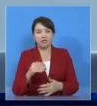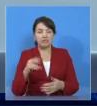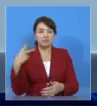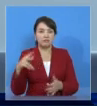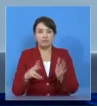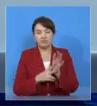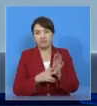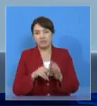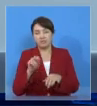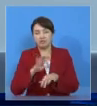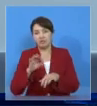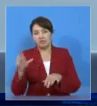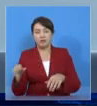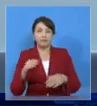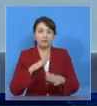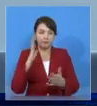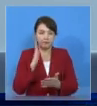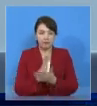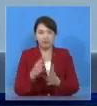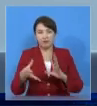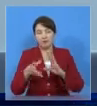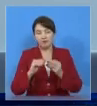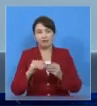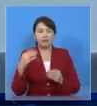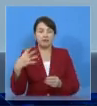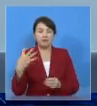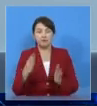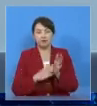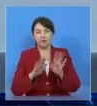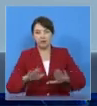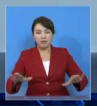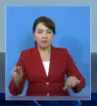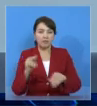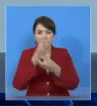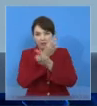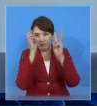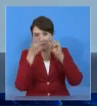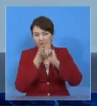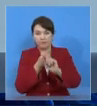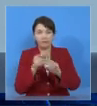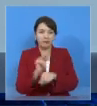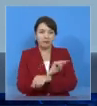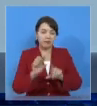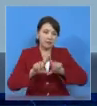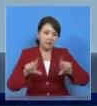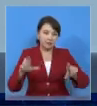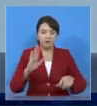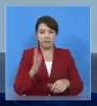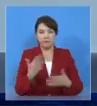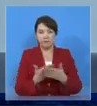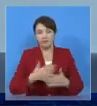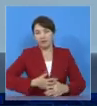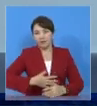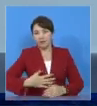28 науқас жатыр. Барлығы 49 бала коронавирусты инфекциямен ауырып, амбулаторлы ем қабылдауда.